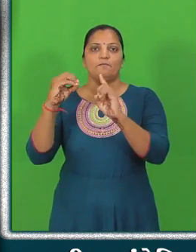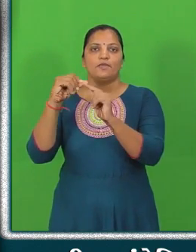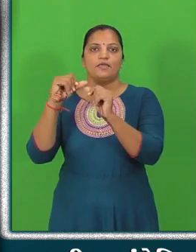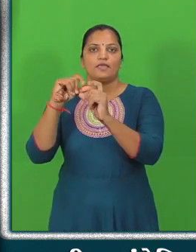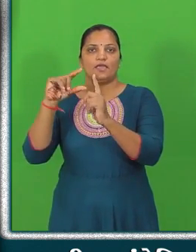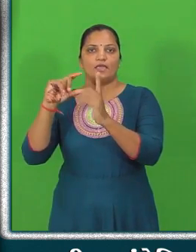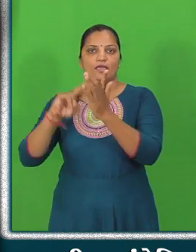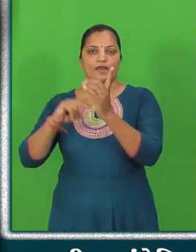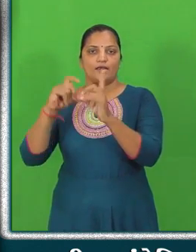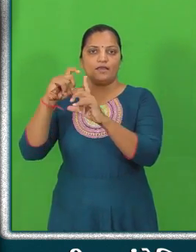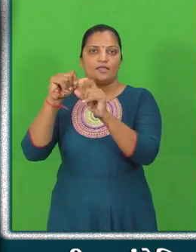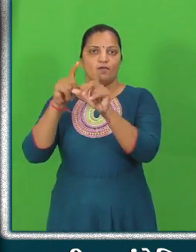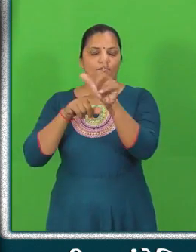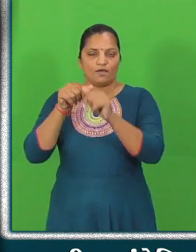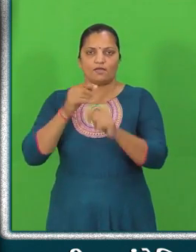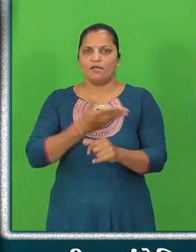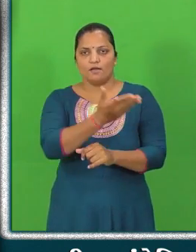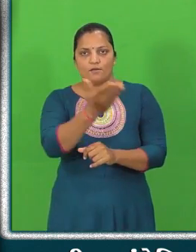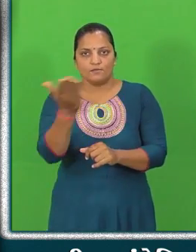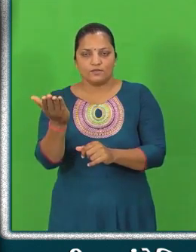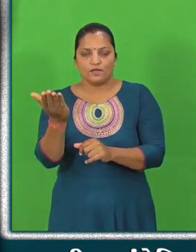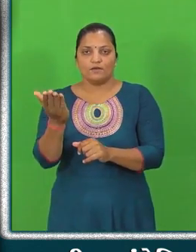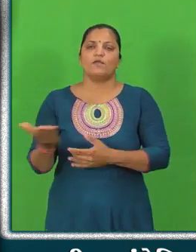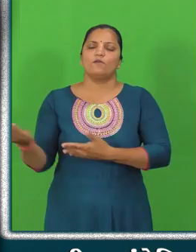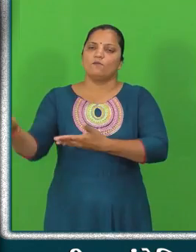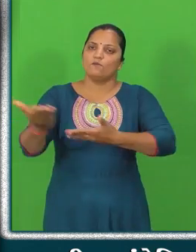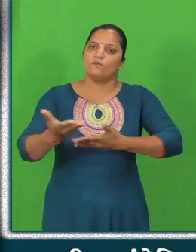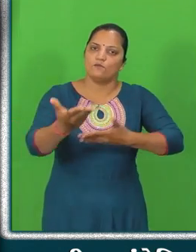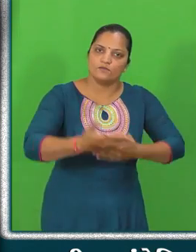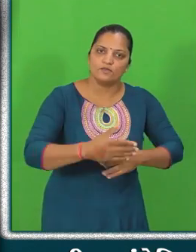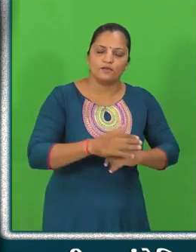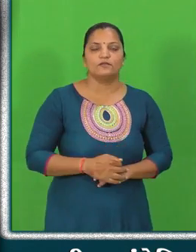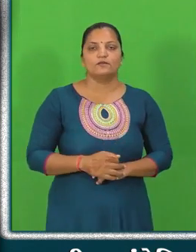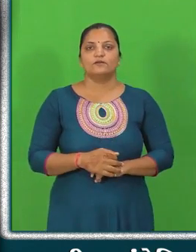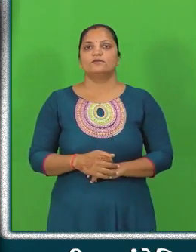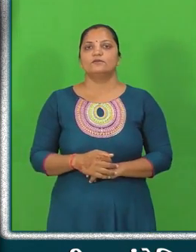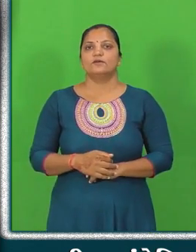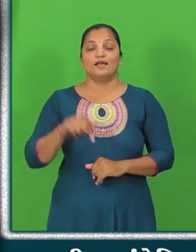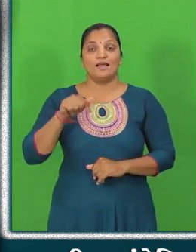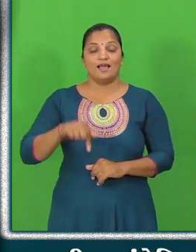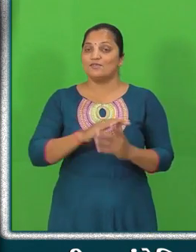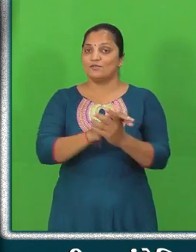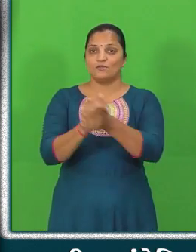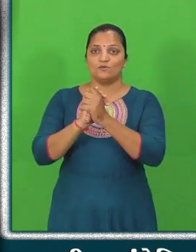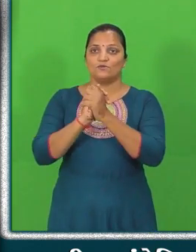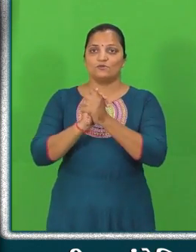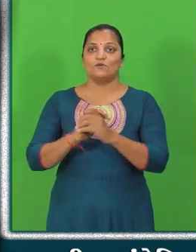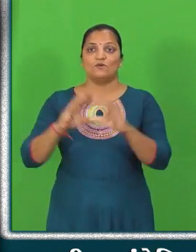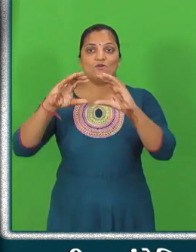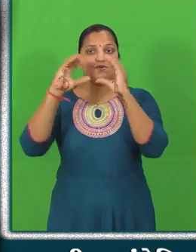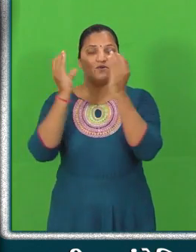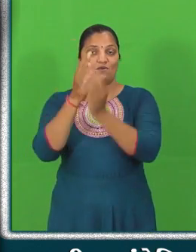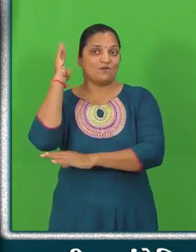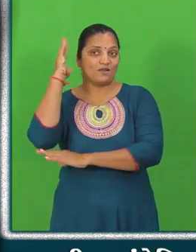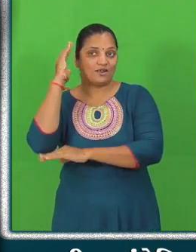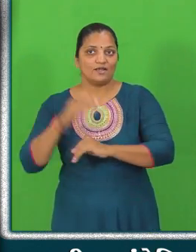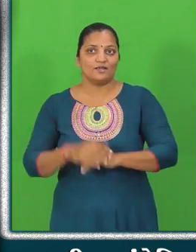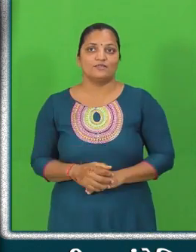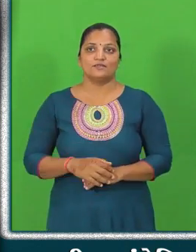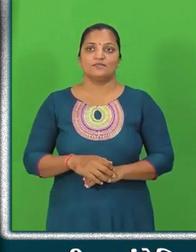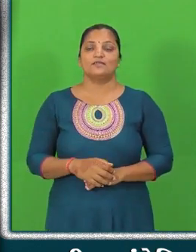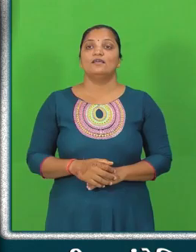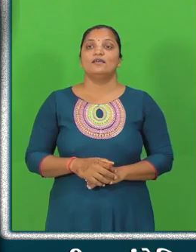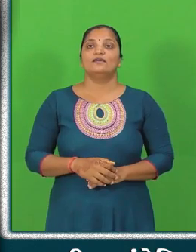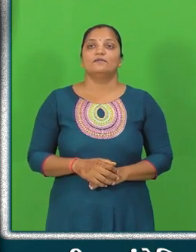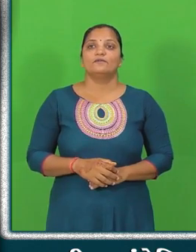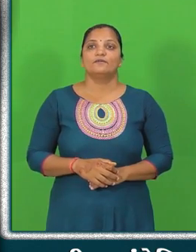जिल्लो मेहसाणा। आप सर्वे विद्यार्थीनुं हार्दिक स्वागत करू छू। मित्रों, आजनुं आ सेशन छे, आपणो आजनो आ पीरियड छे, आपणो